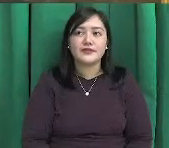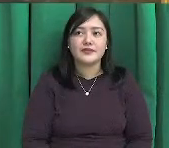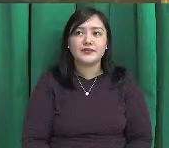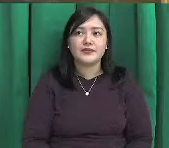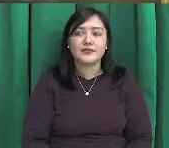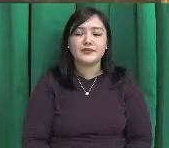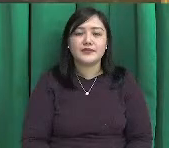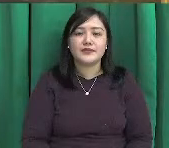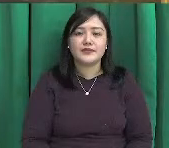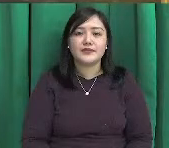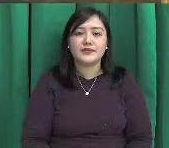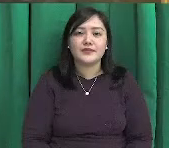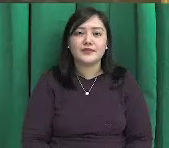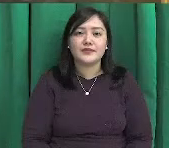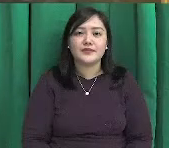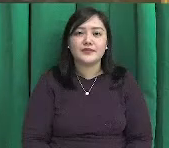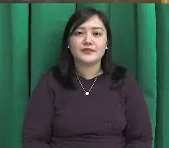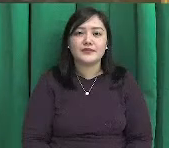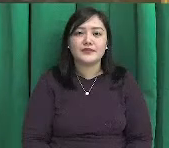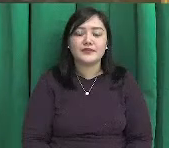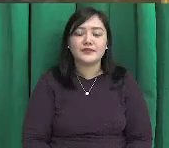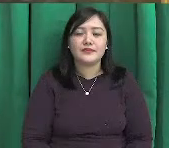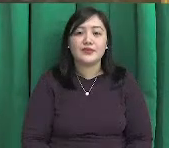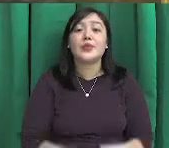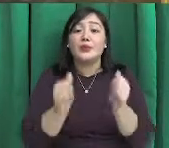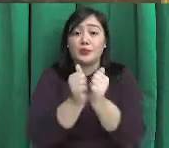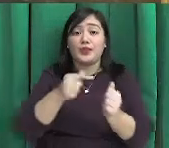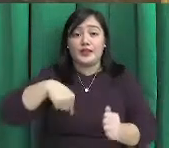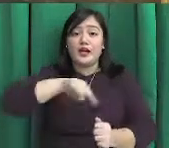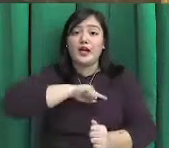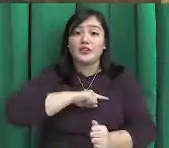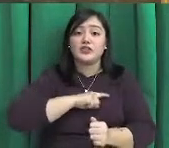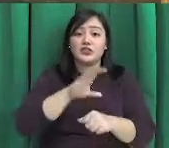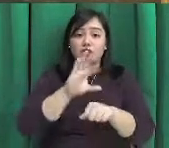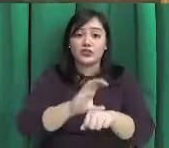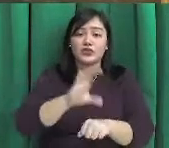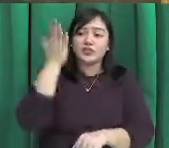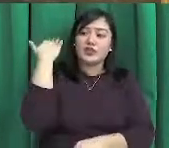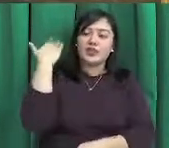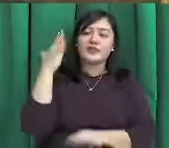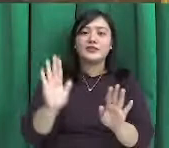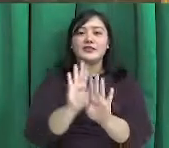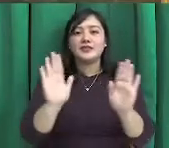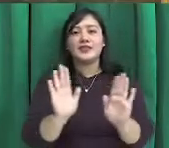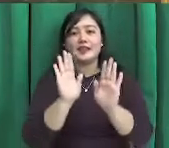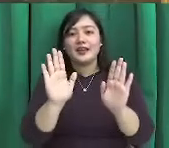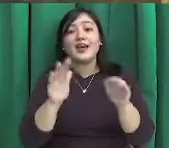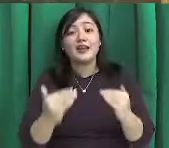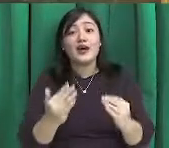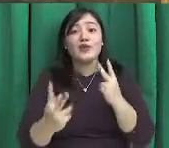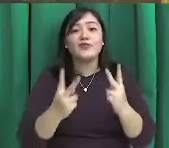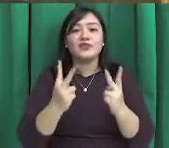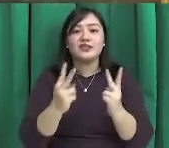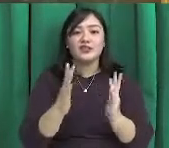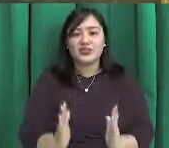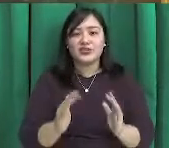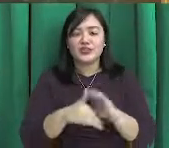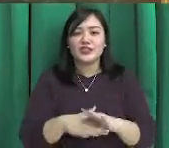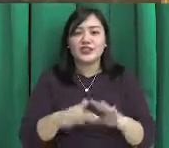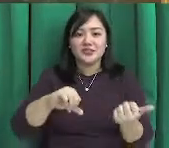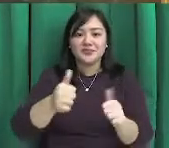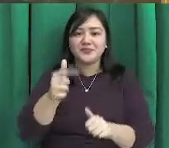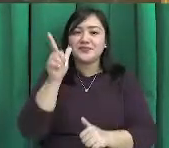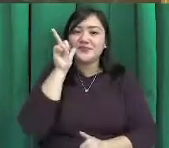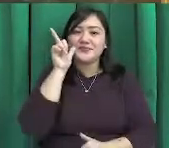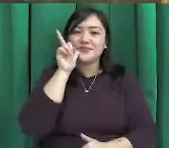silang nagsimba nung Linggo ng hapon. Wow. So, hello sa inyo and welcome sa ating programa ngayon.